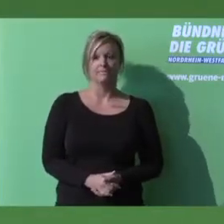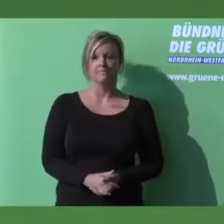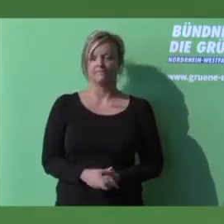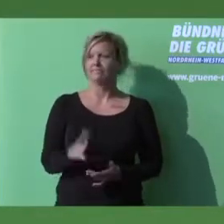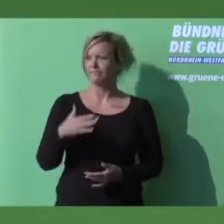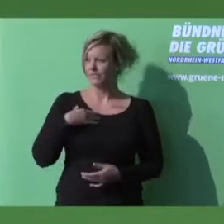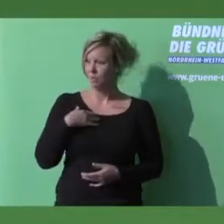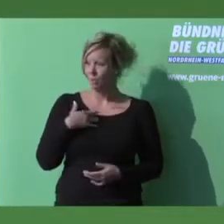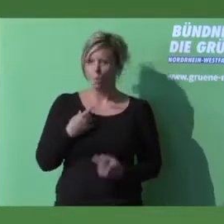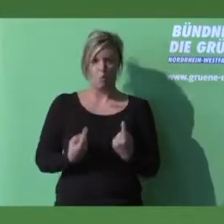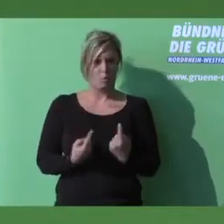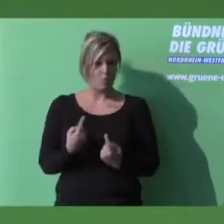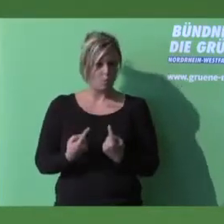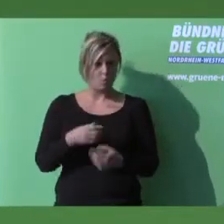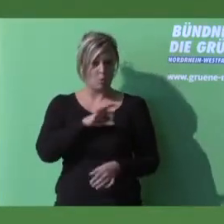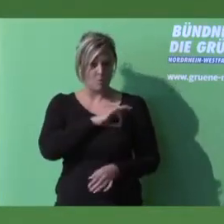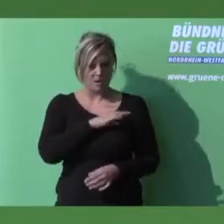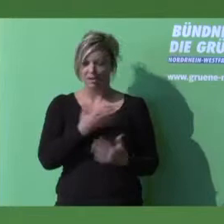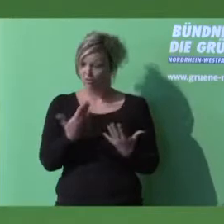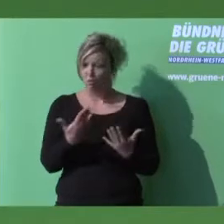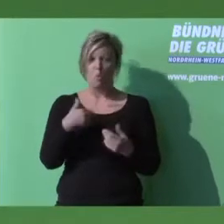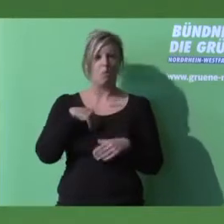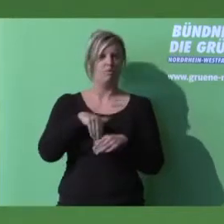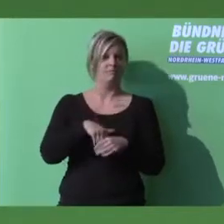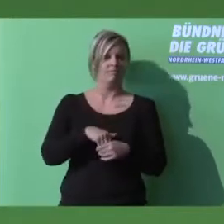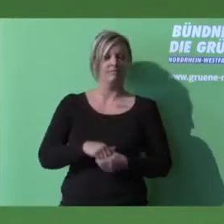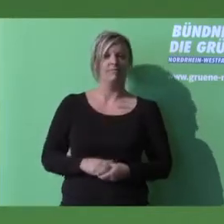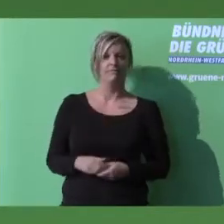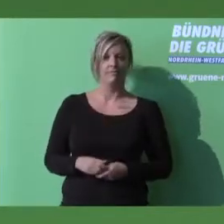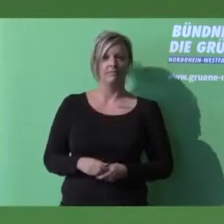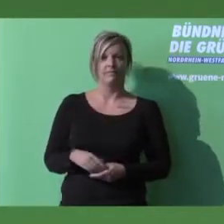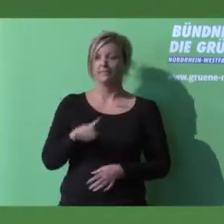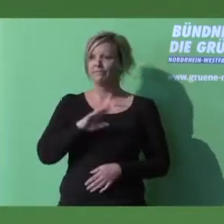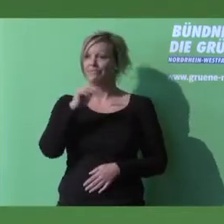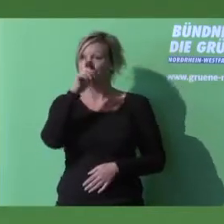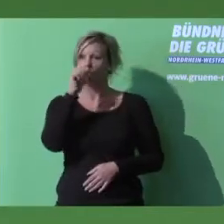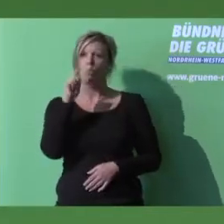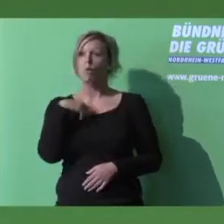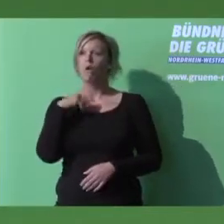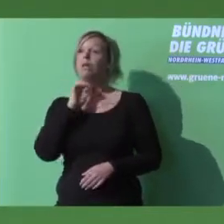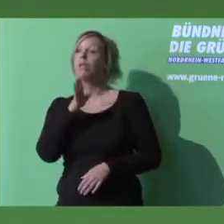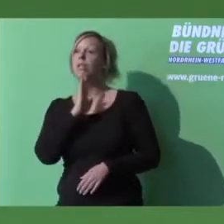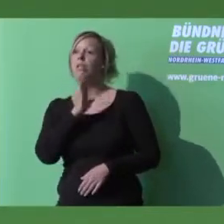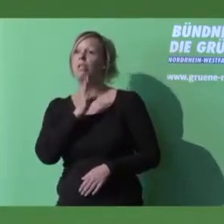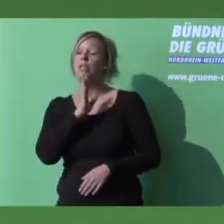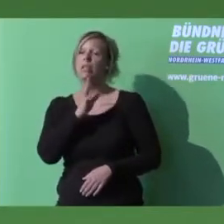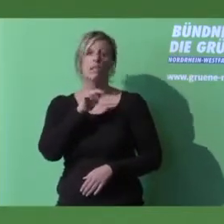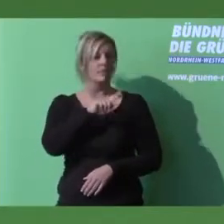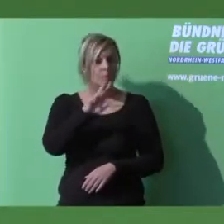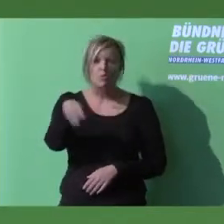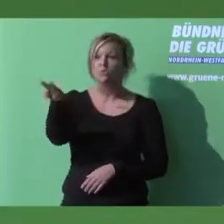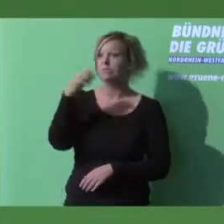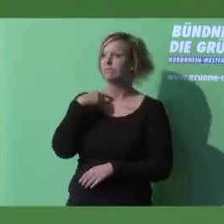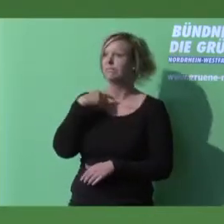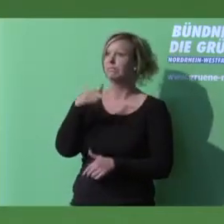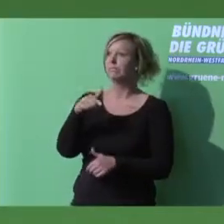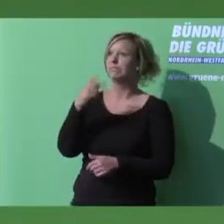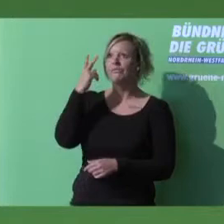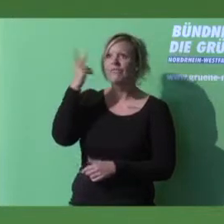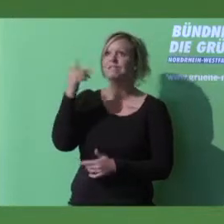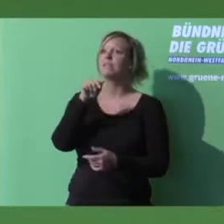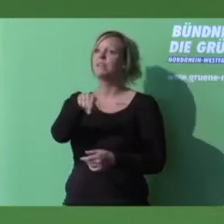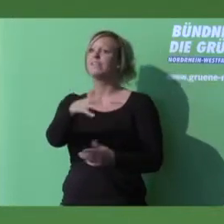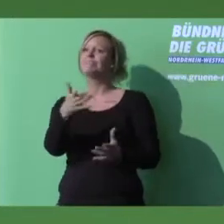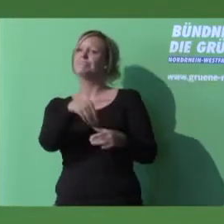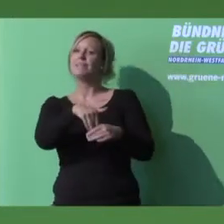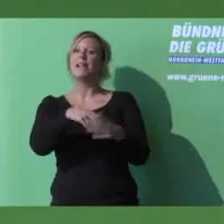Grünen stehen. Das ist die andere Seite des Gehörtwerdens. Wie man hören will, muss man auch befähigen, Entscheidungen